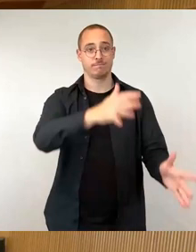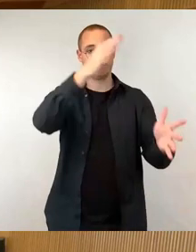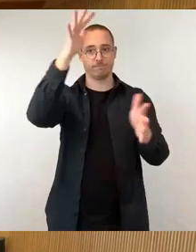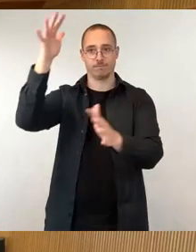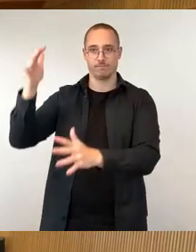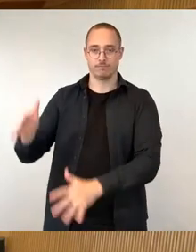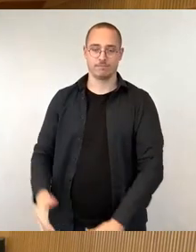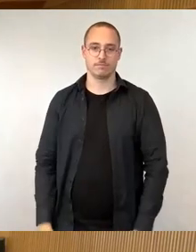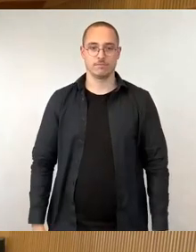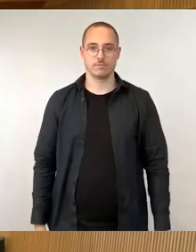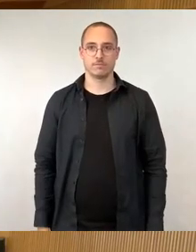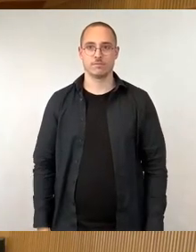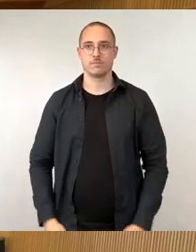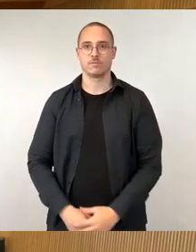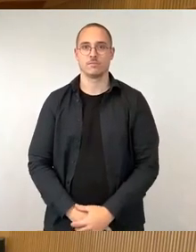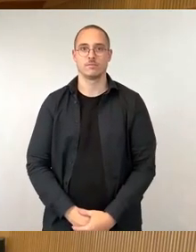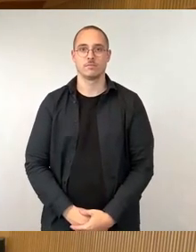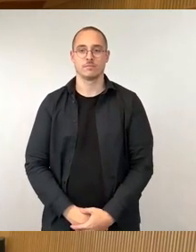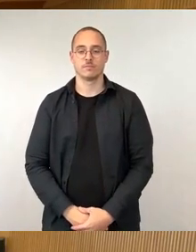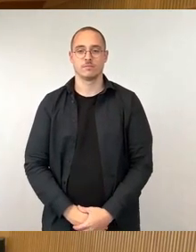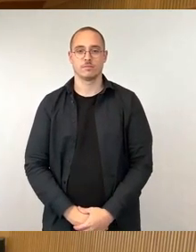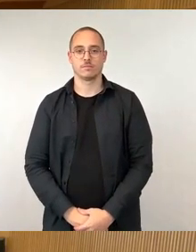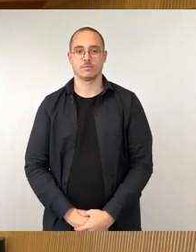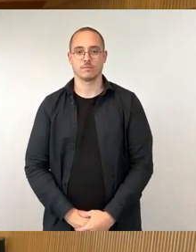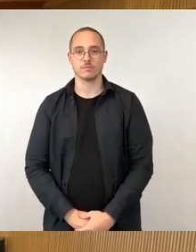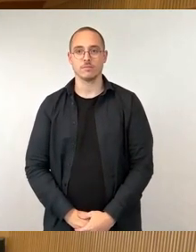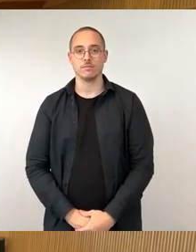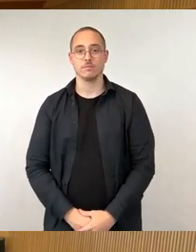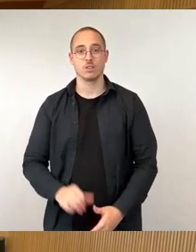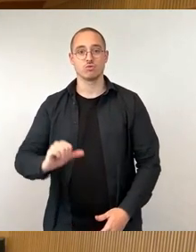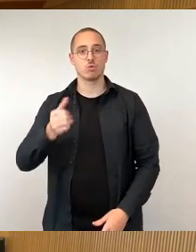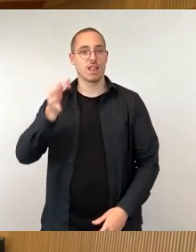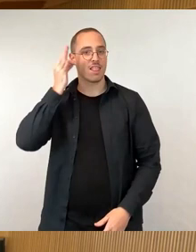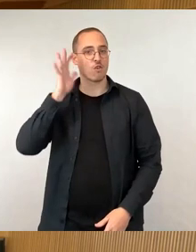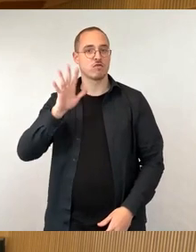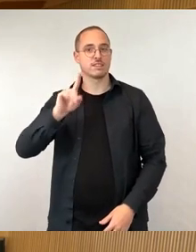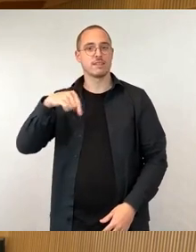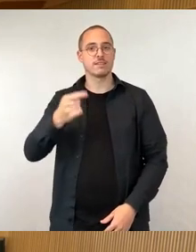So, weitere Wortmeldung. Erst Frau Scharnetzky, dann Herr Aschenbach.